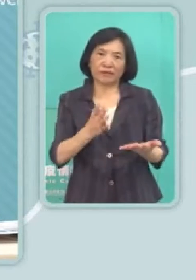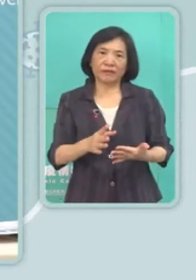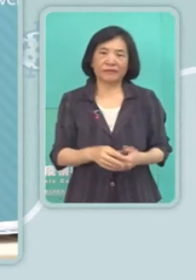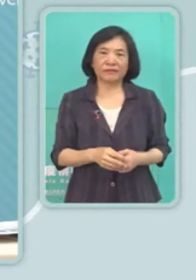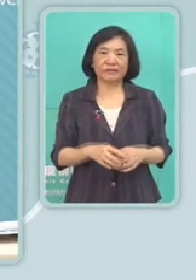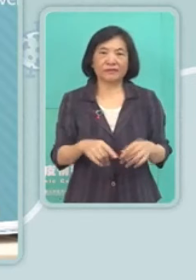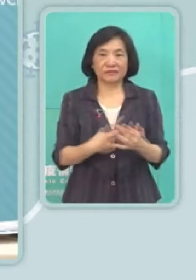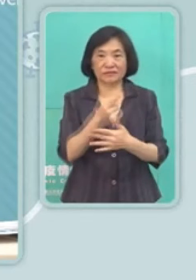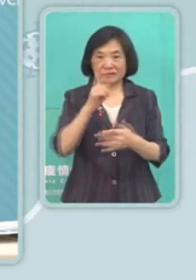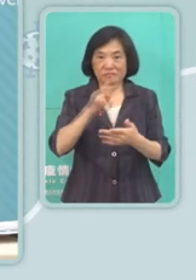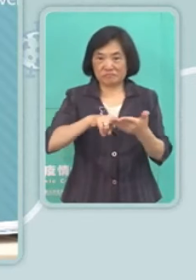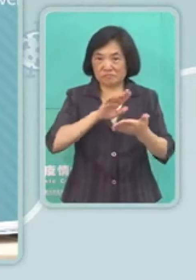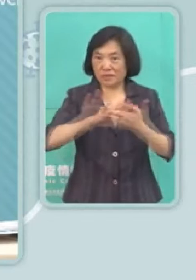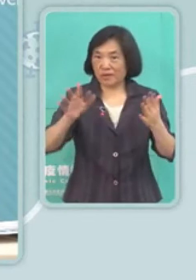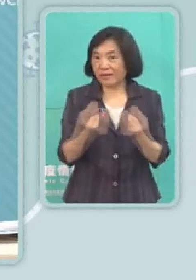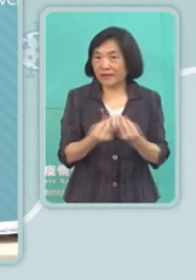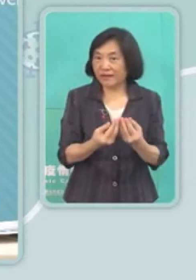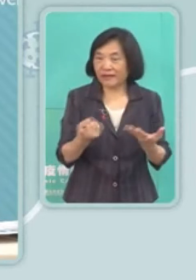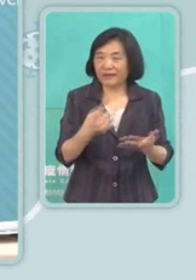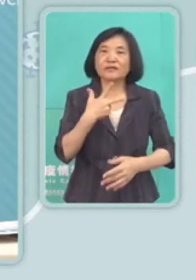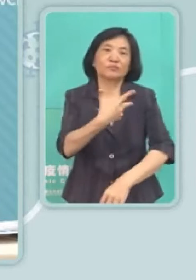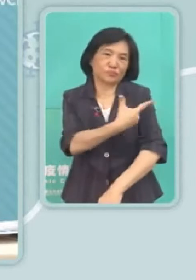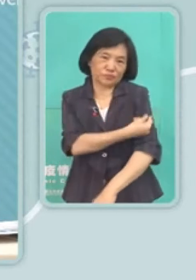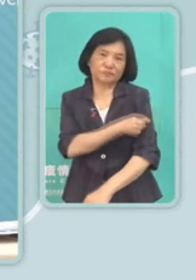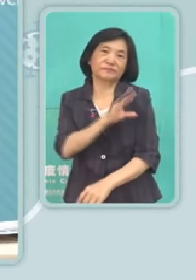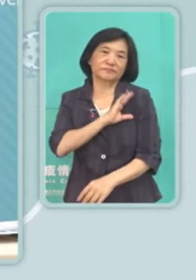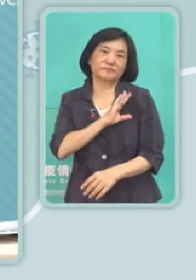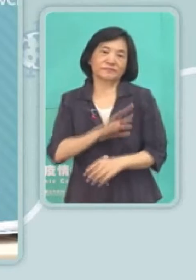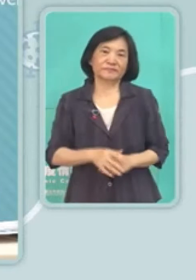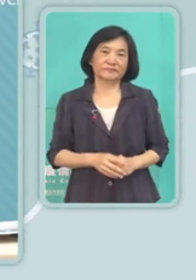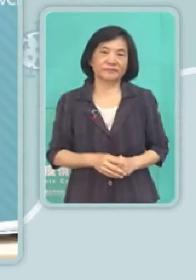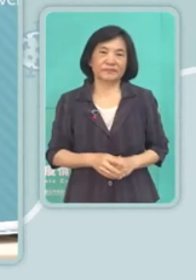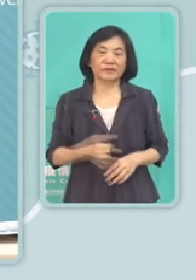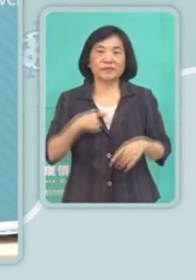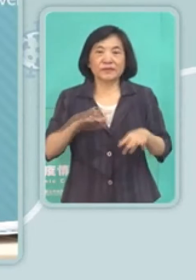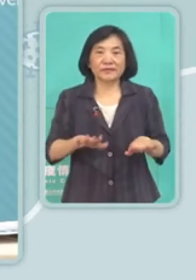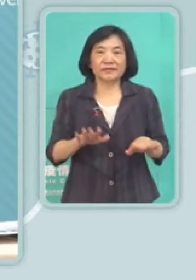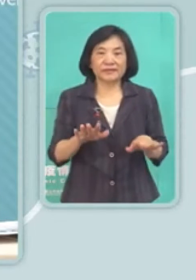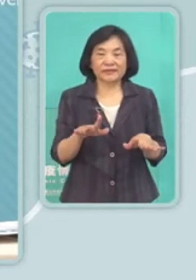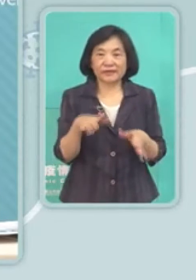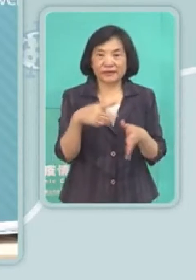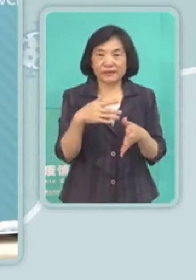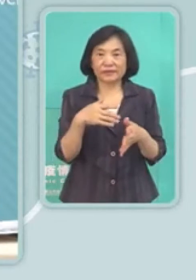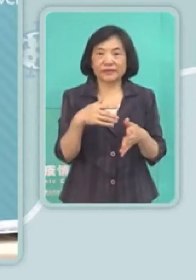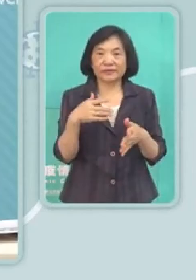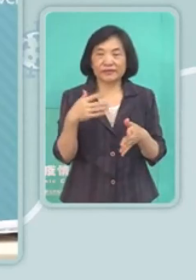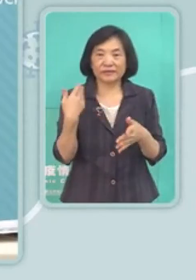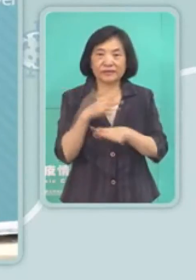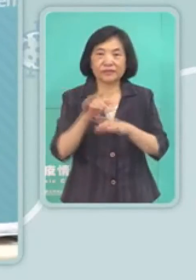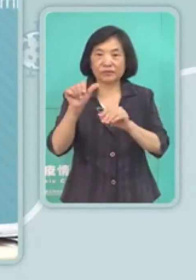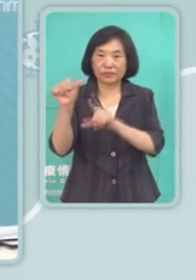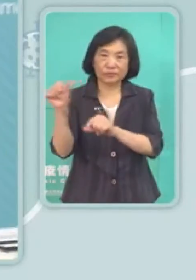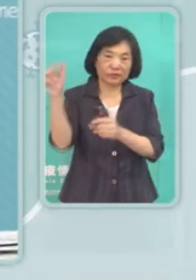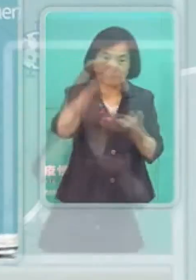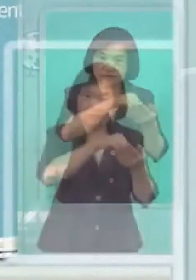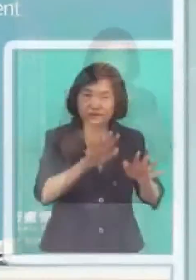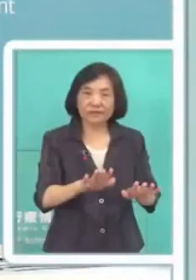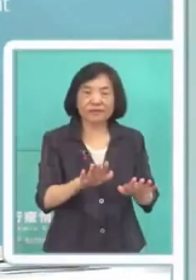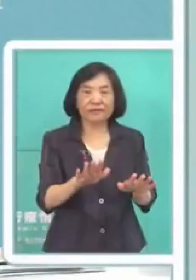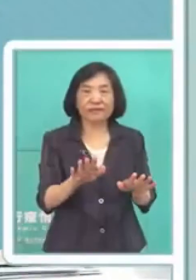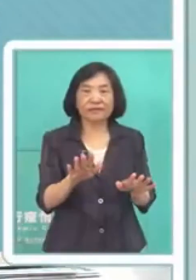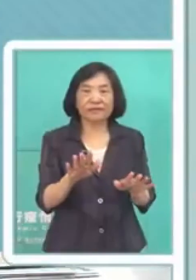是疫苗覆盖率。所以结论是这样的，我们已经把算是很成功的，从五月到现在把这